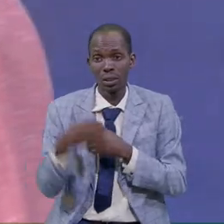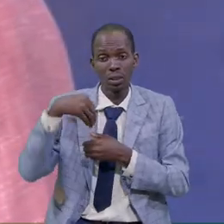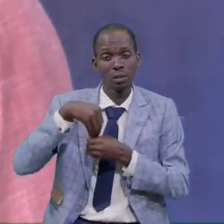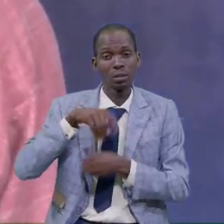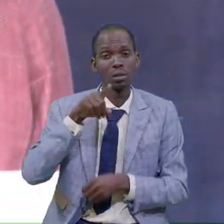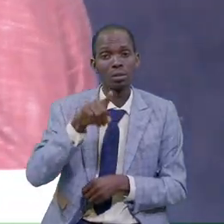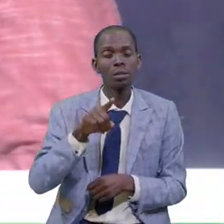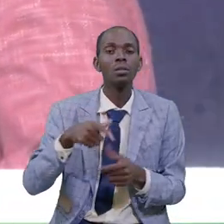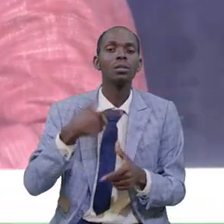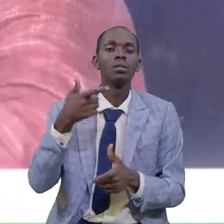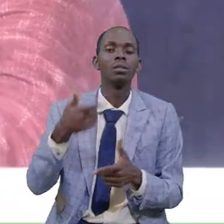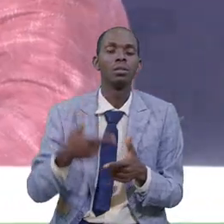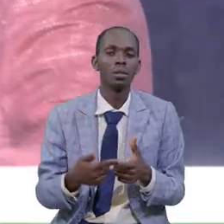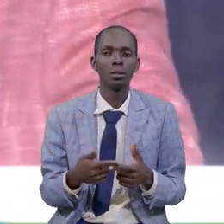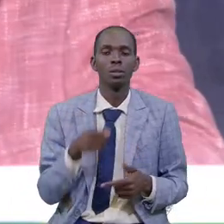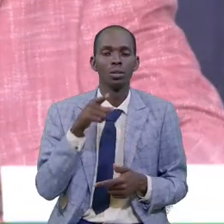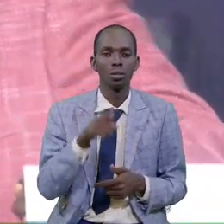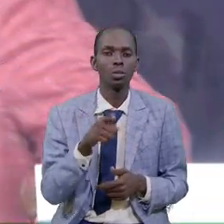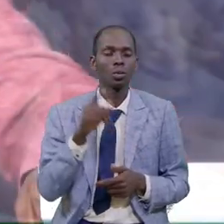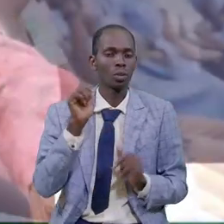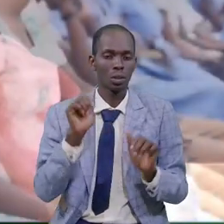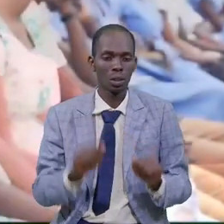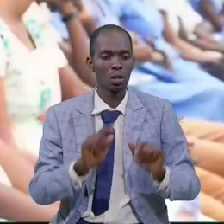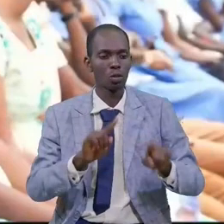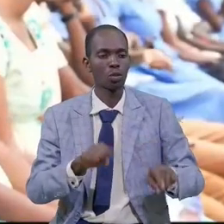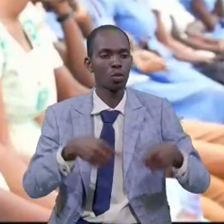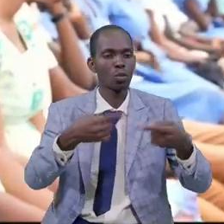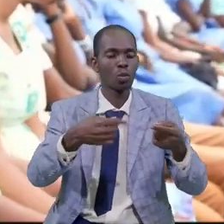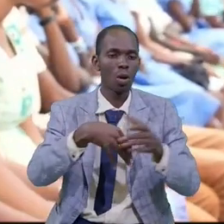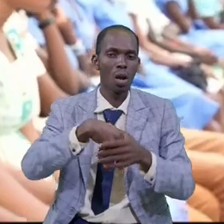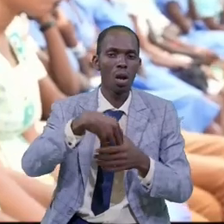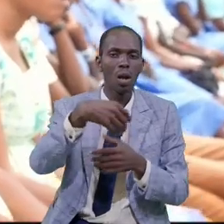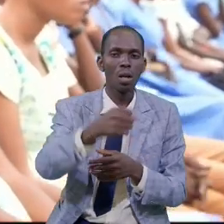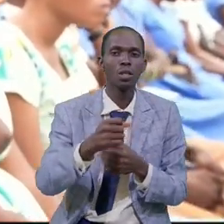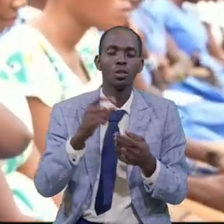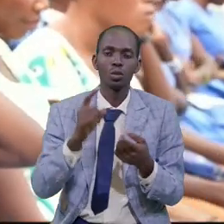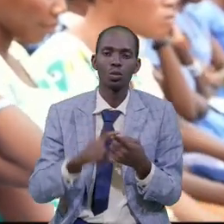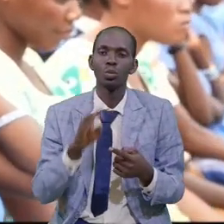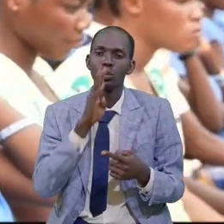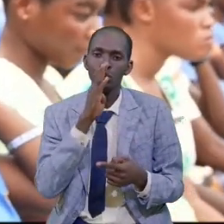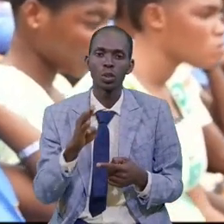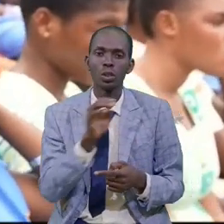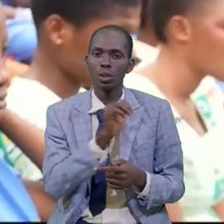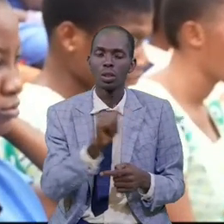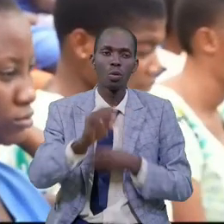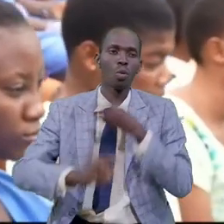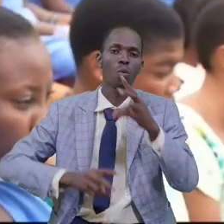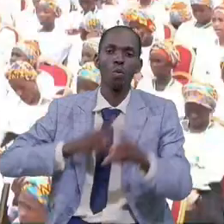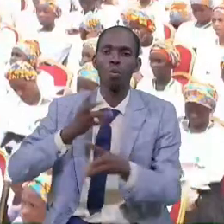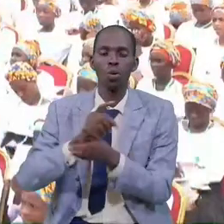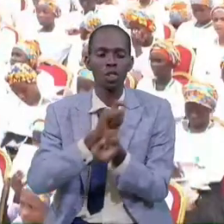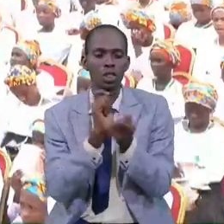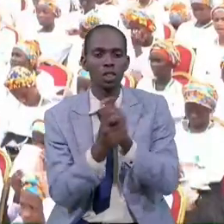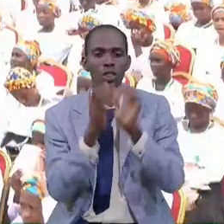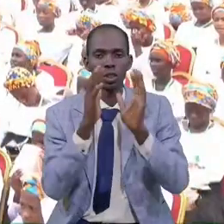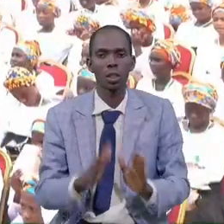c'est alors que vous pourrez maintenant aller de l'avant pour être un changeur de monde. Donnez-moi un bon amen.